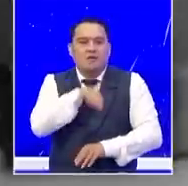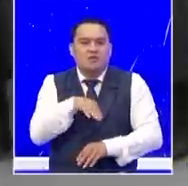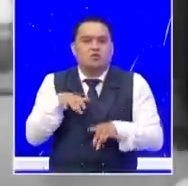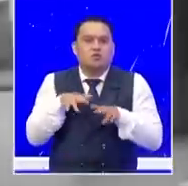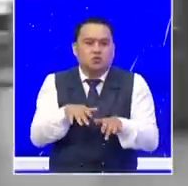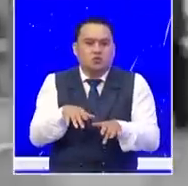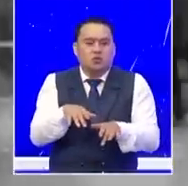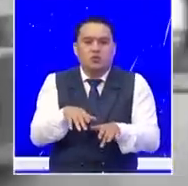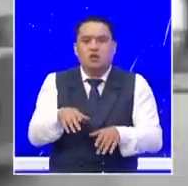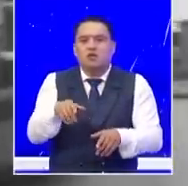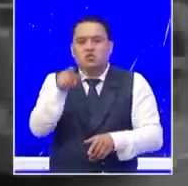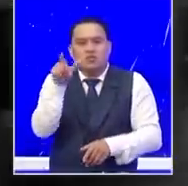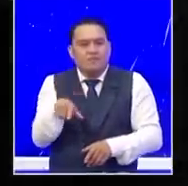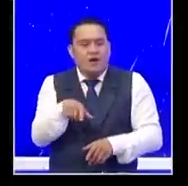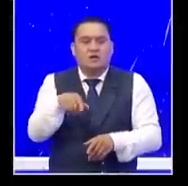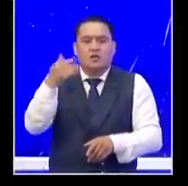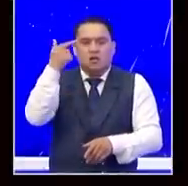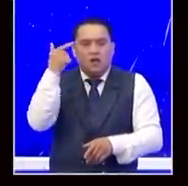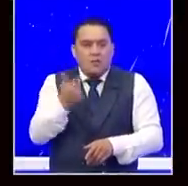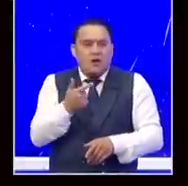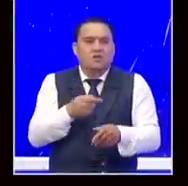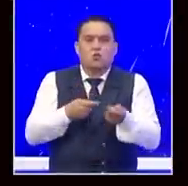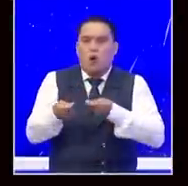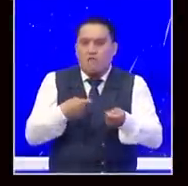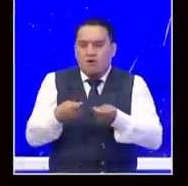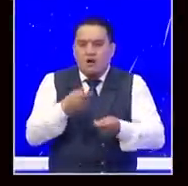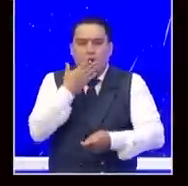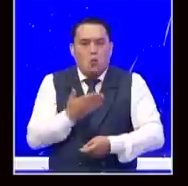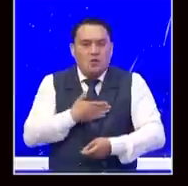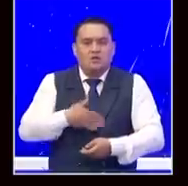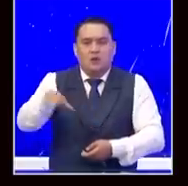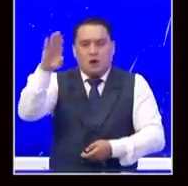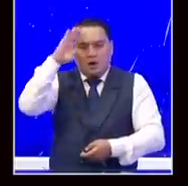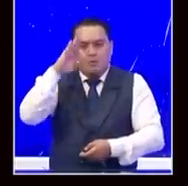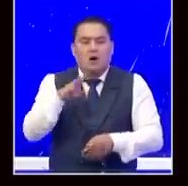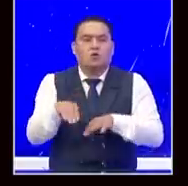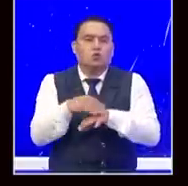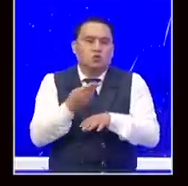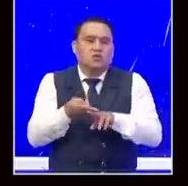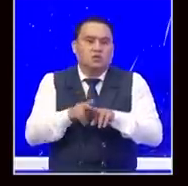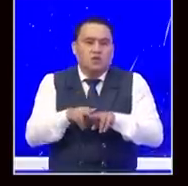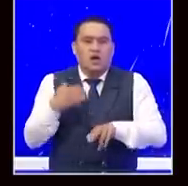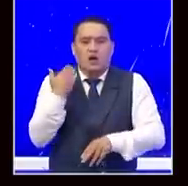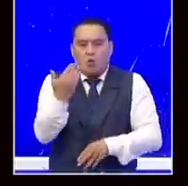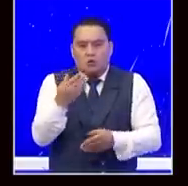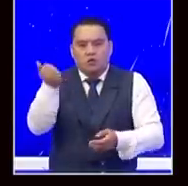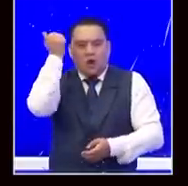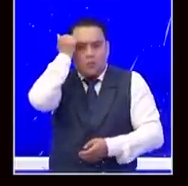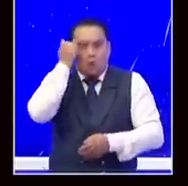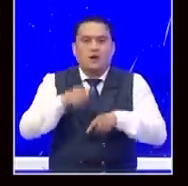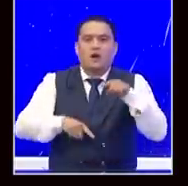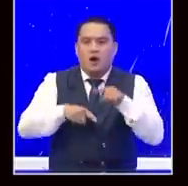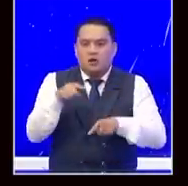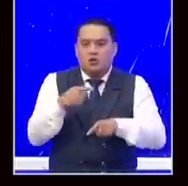дела, чуткий и отзывчивый гражданин, справедливый руководитель, любящий отец, муж и сын. Именно таким запомнили